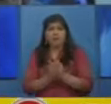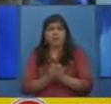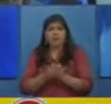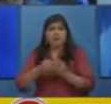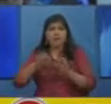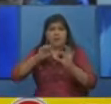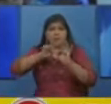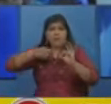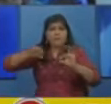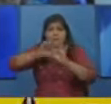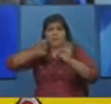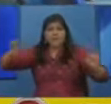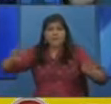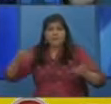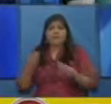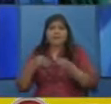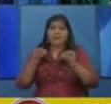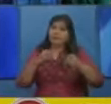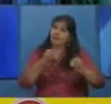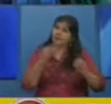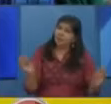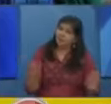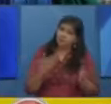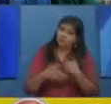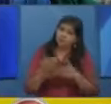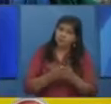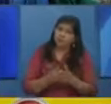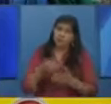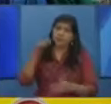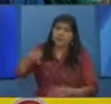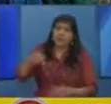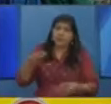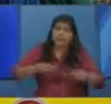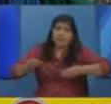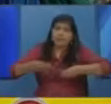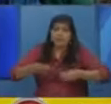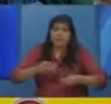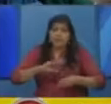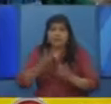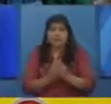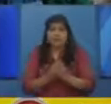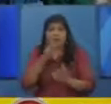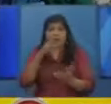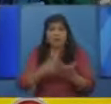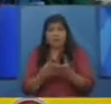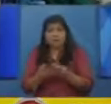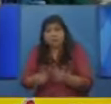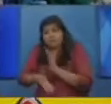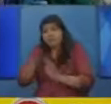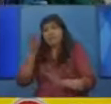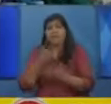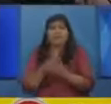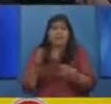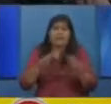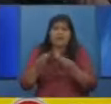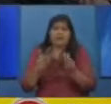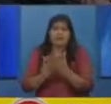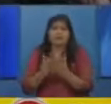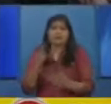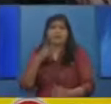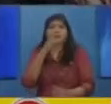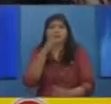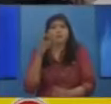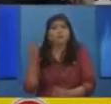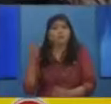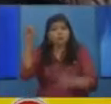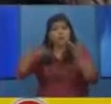स्लेट की सप्लाई शुरू कर दी। आज मंजूर भाई के इस बिजनेस का टर्नओवर करोड़ों में है और वे लगभग 200